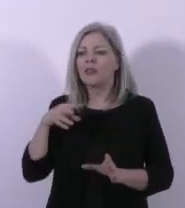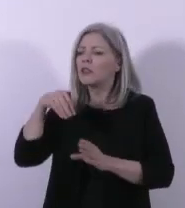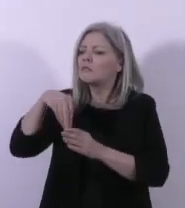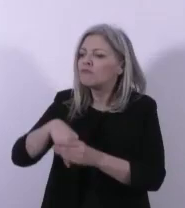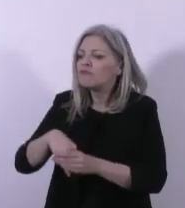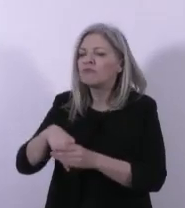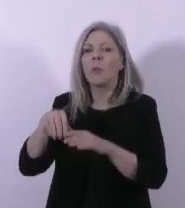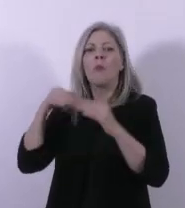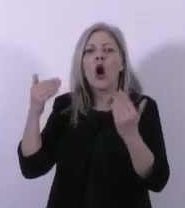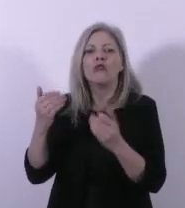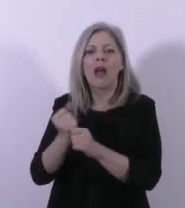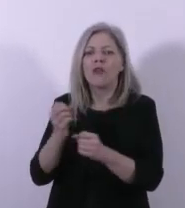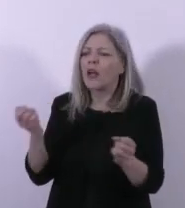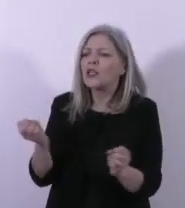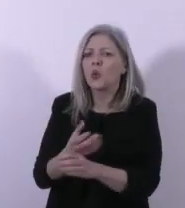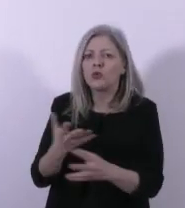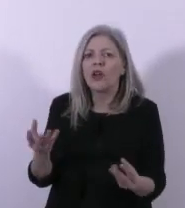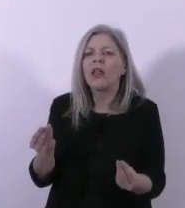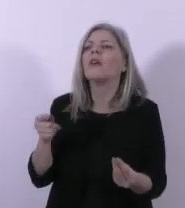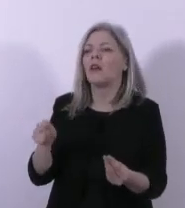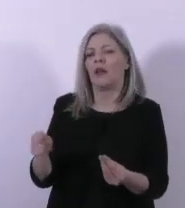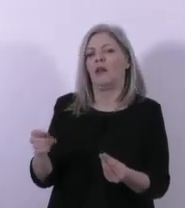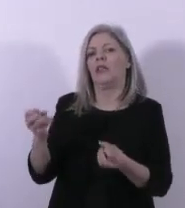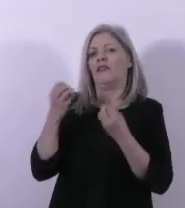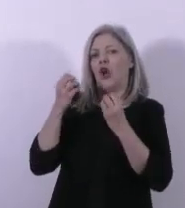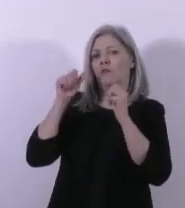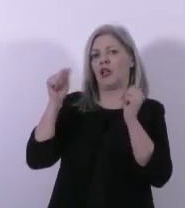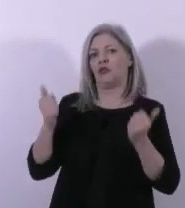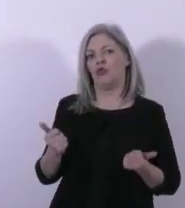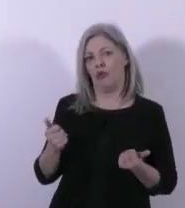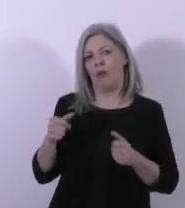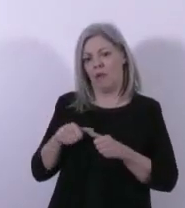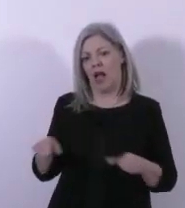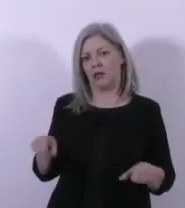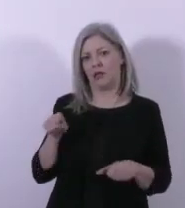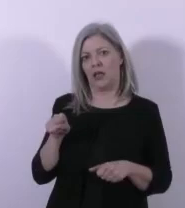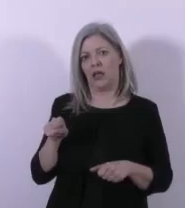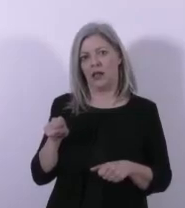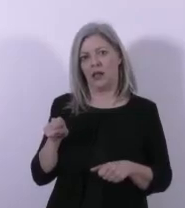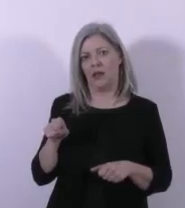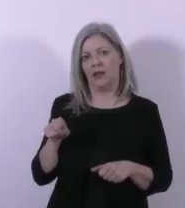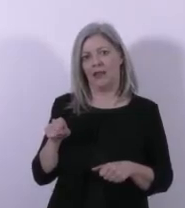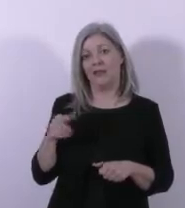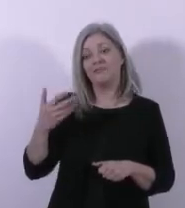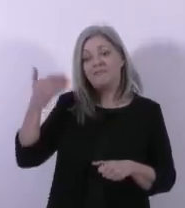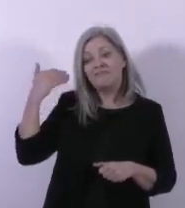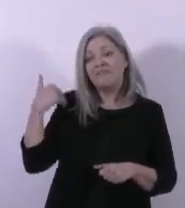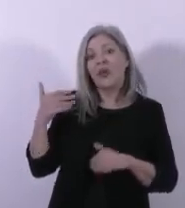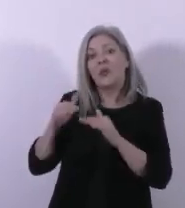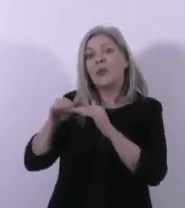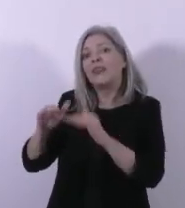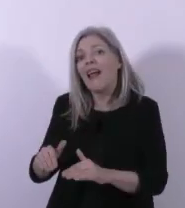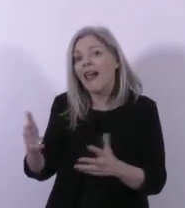del mondo del lavoro. E queste venivano salvaguardate da quei compagni e